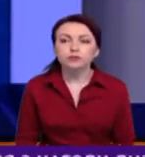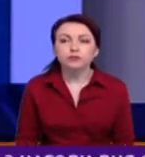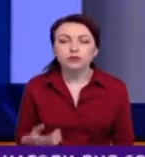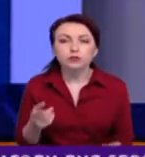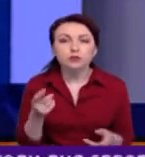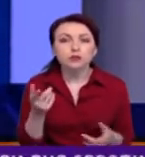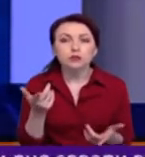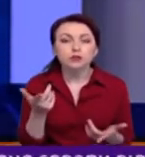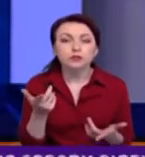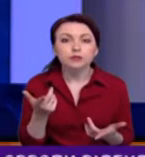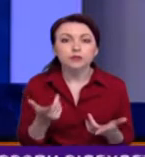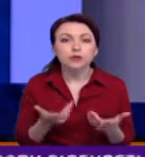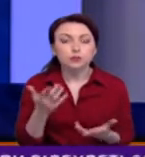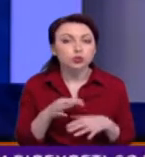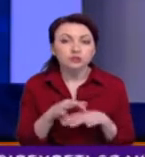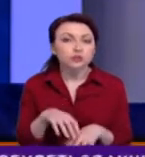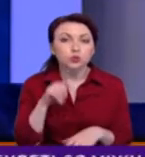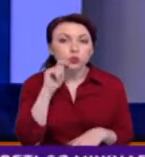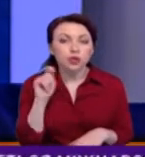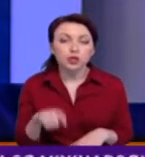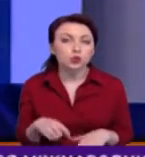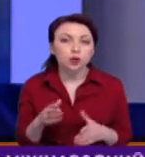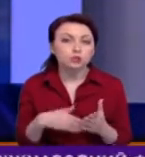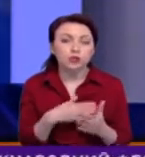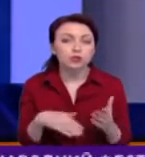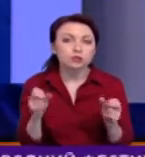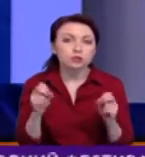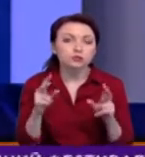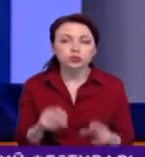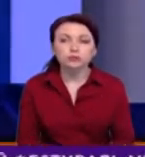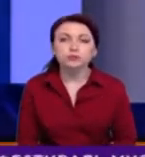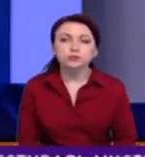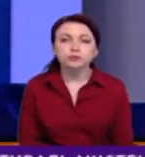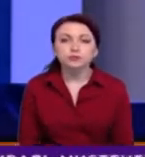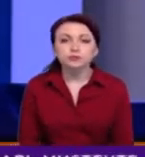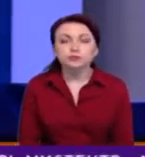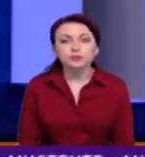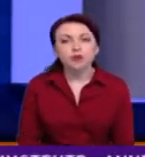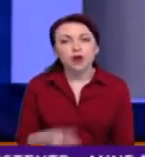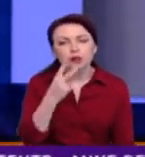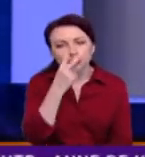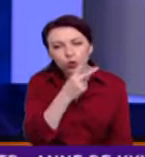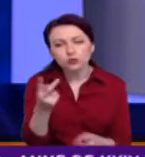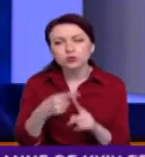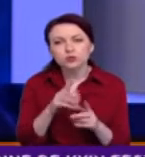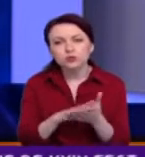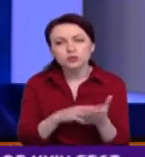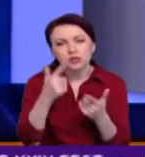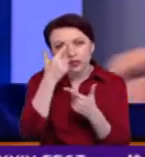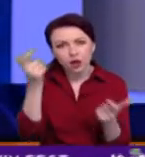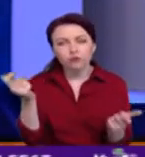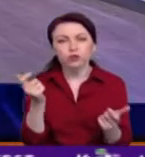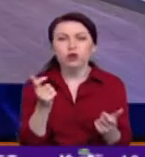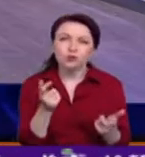куди, якщо може завести Україну, абсолютно небезпечні. Але з огляду на все ж таки цю заяву і ці чутки, щоб ну не